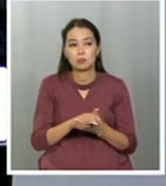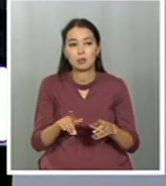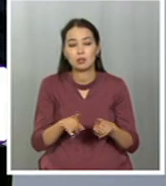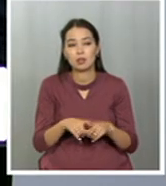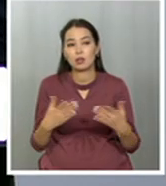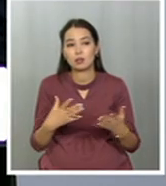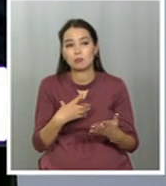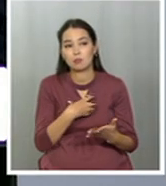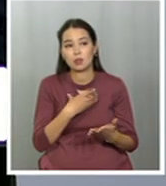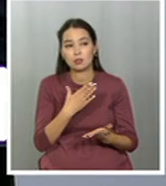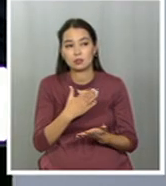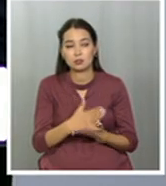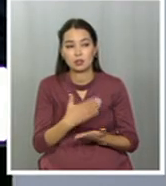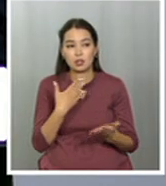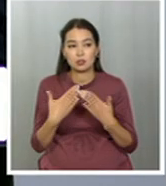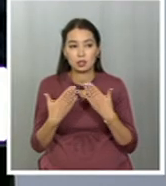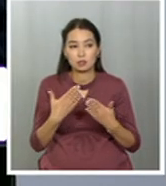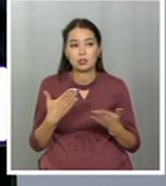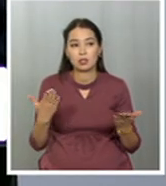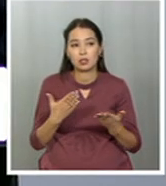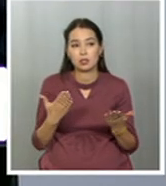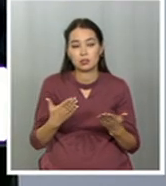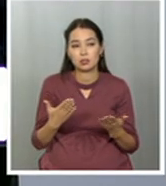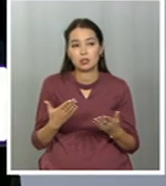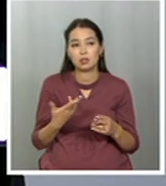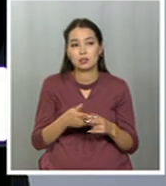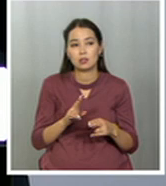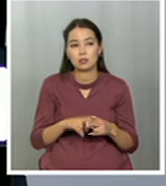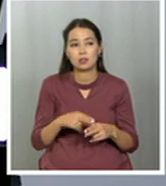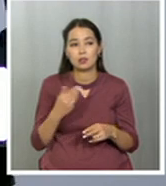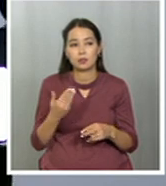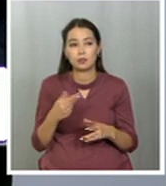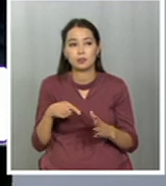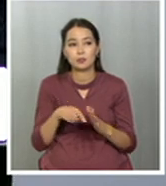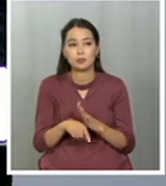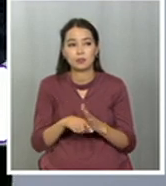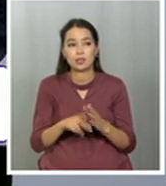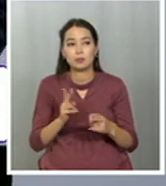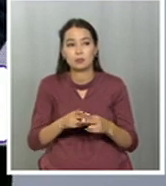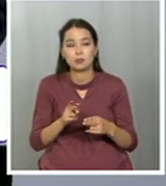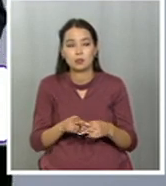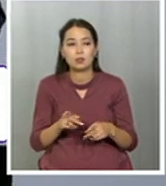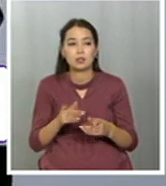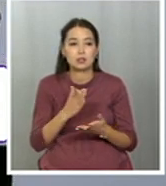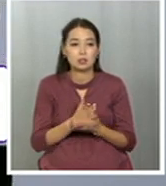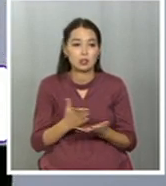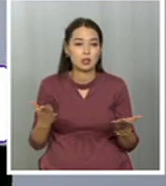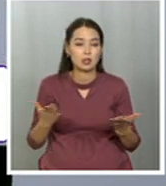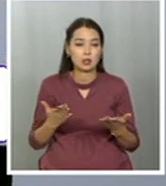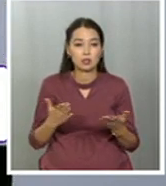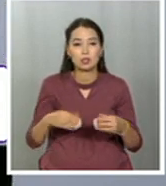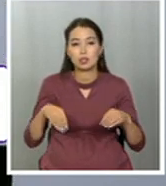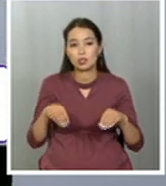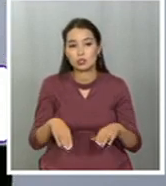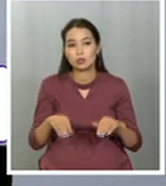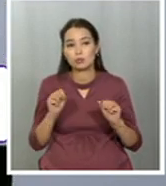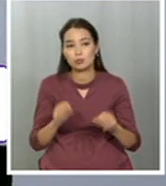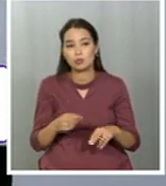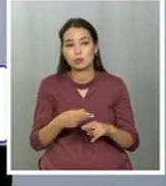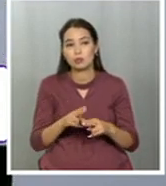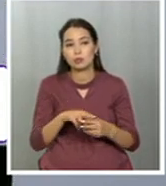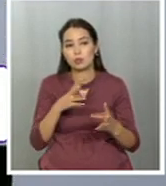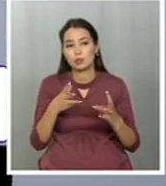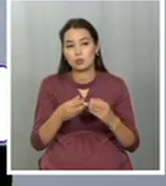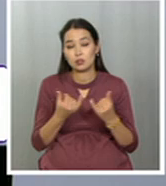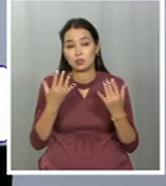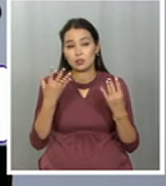және қандай ел аумағына қандай кедергілер бар, және оларды қалай шешуге болады, осы сұрақтарға жауап іздейтін болсақ, бүгінгі